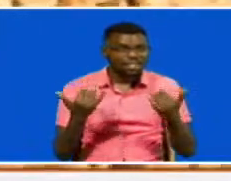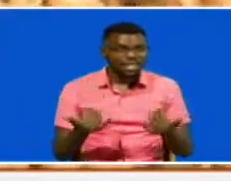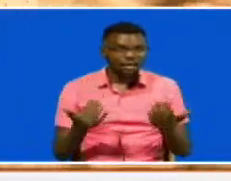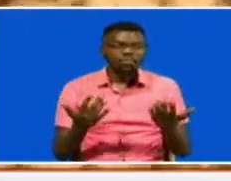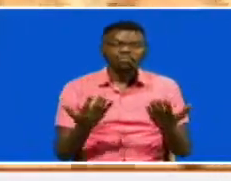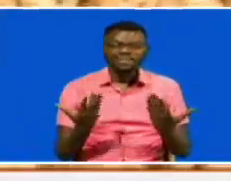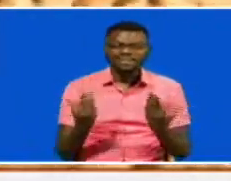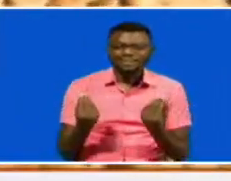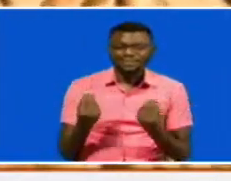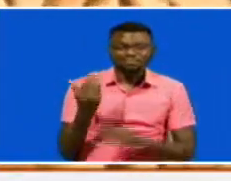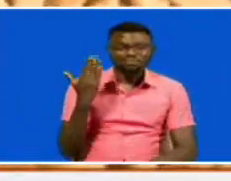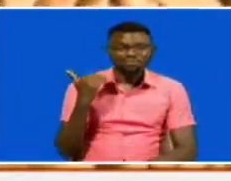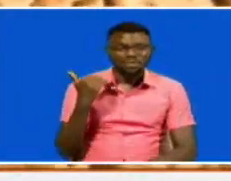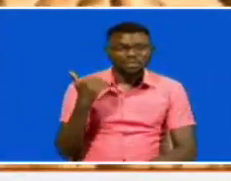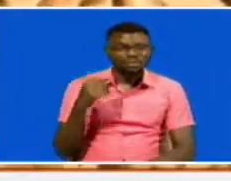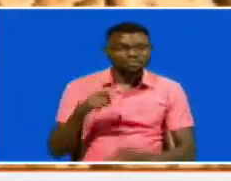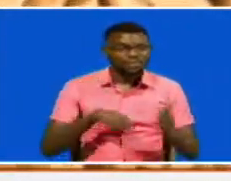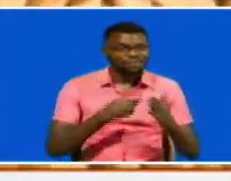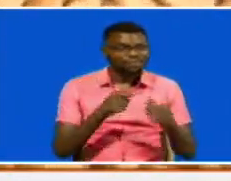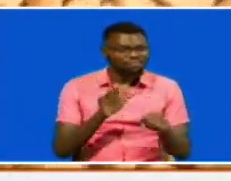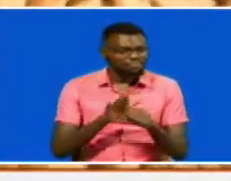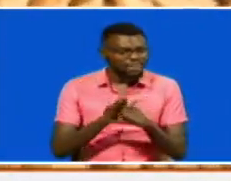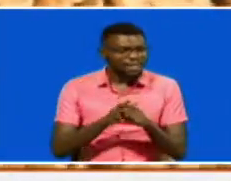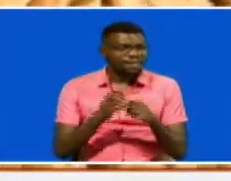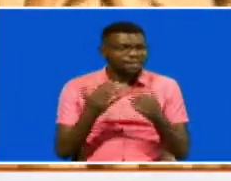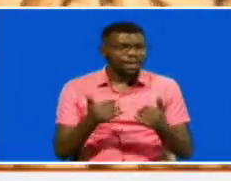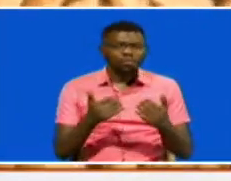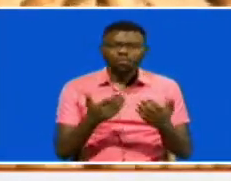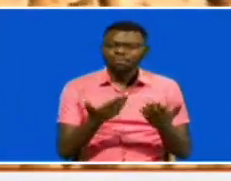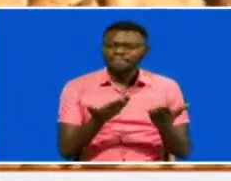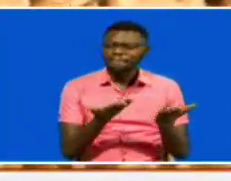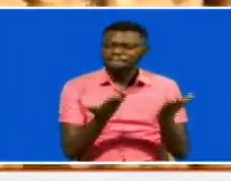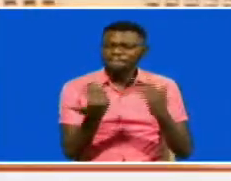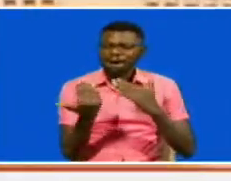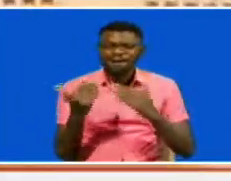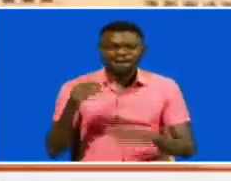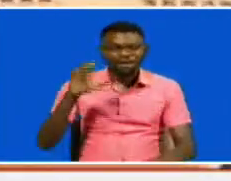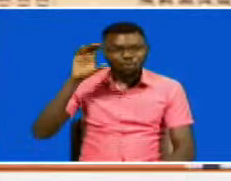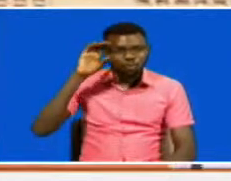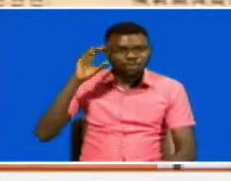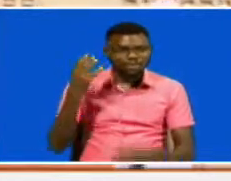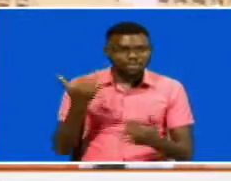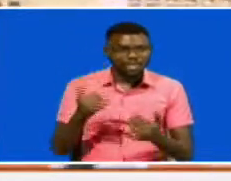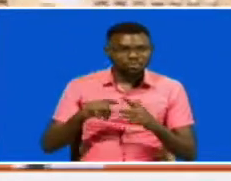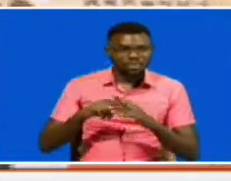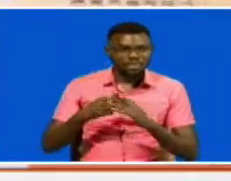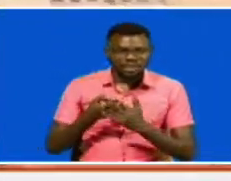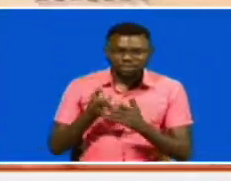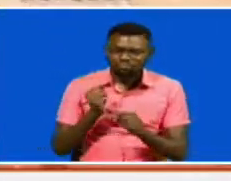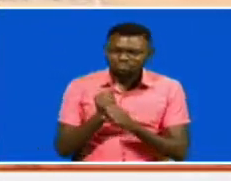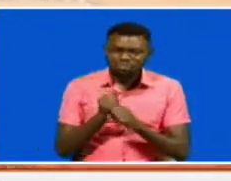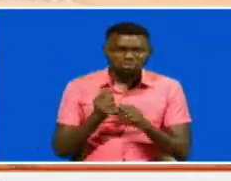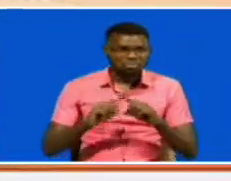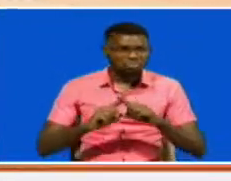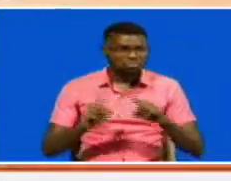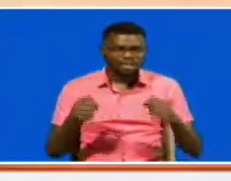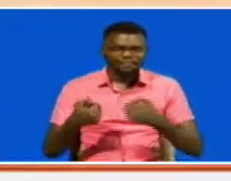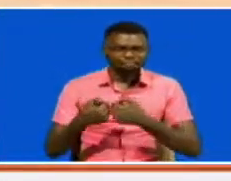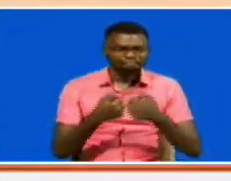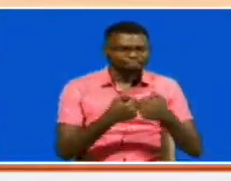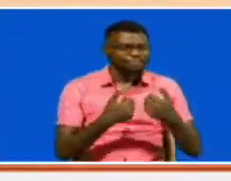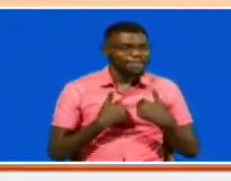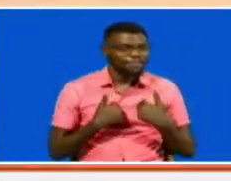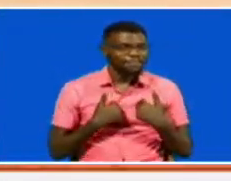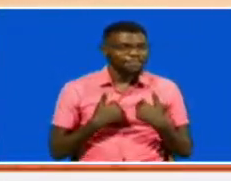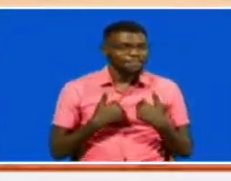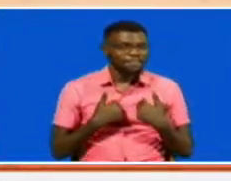afueni, kwani baadhi ya viwanda vimerejea pwani na tayari kuanza huduma, japo malighafi ndiyo changamoto. Even